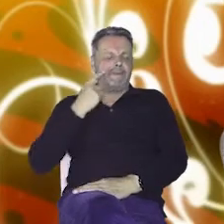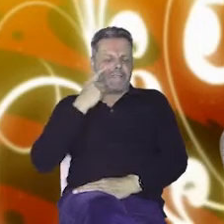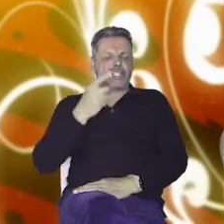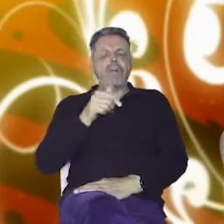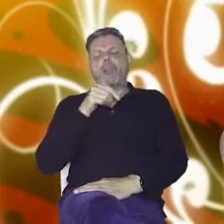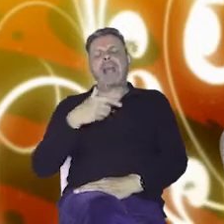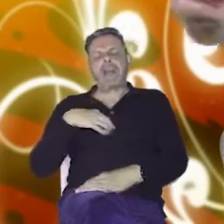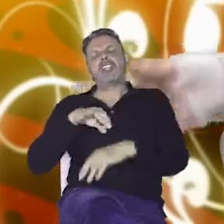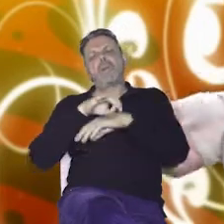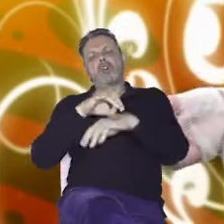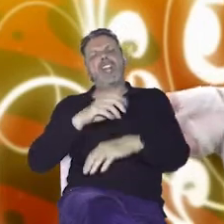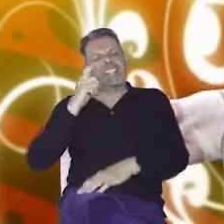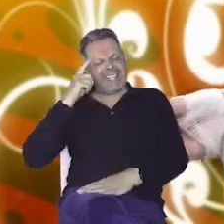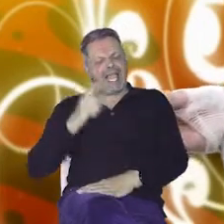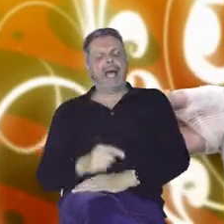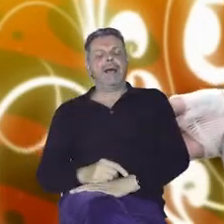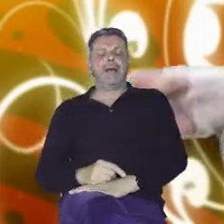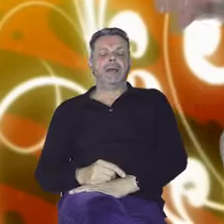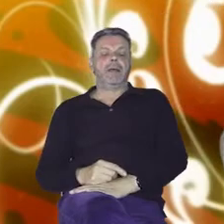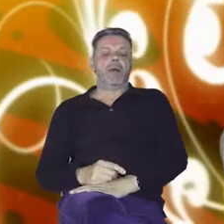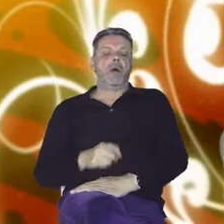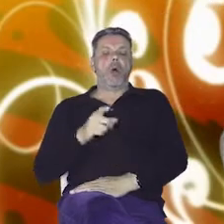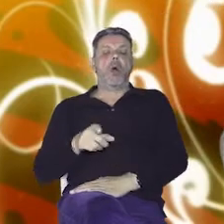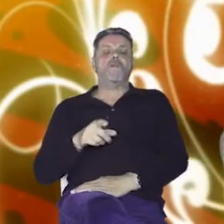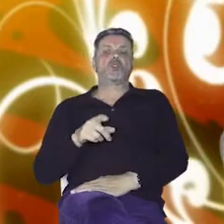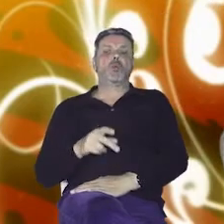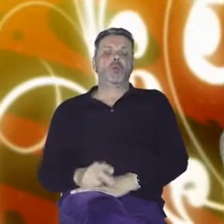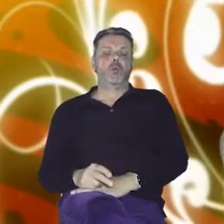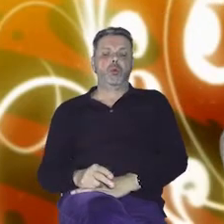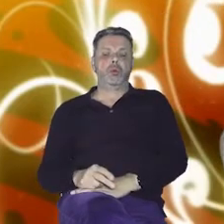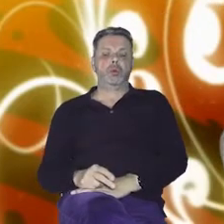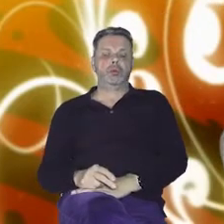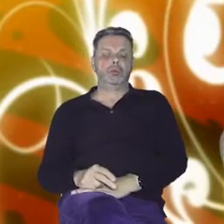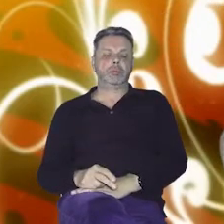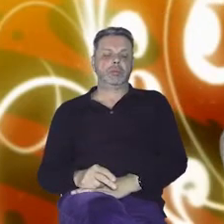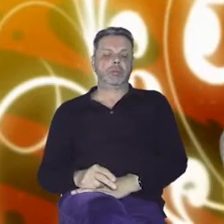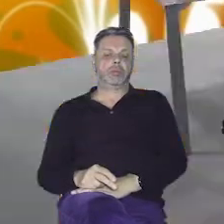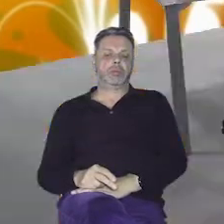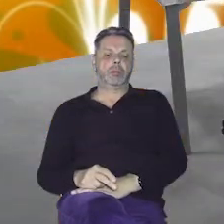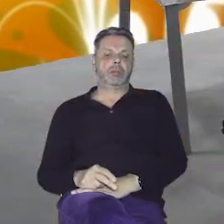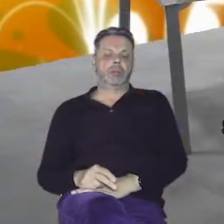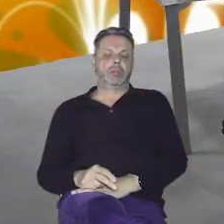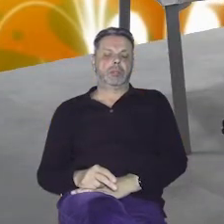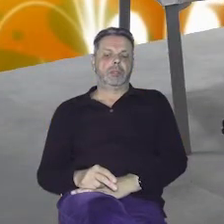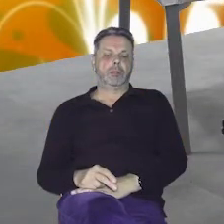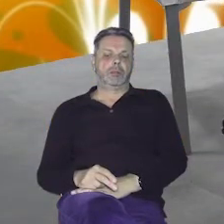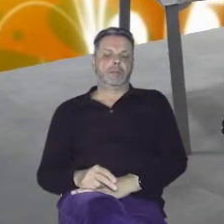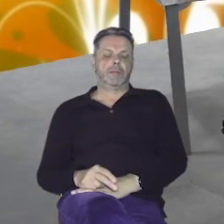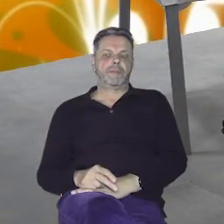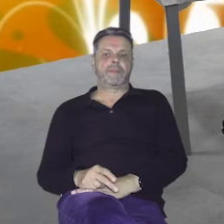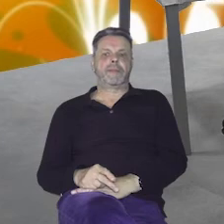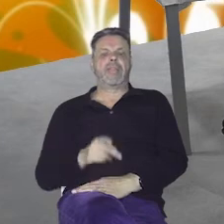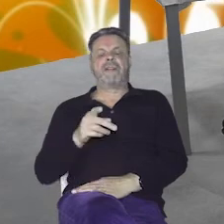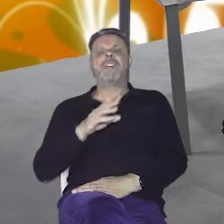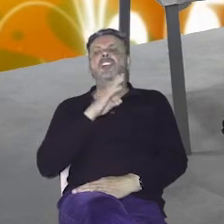je upoznata s tim, jer su ovo ipak vaša majka ja bih rekla primjer je